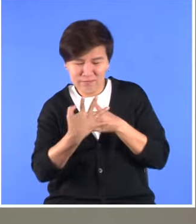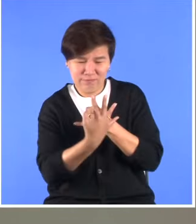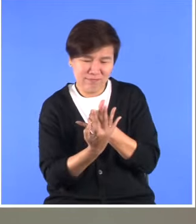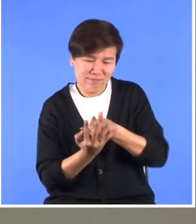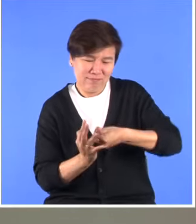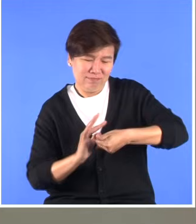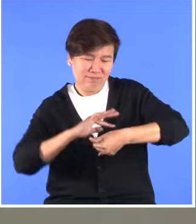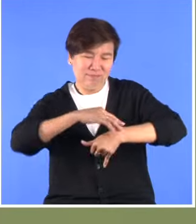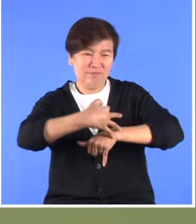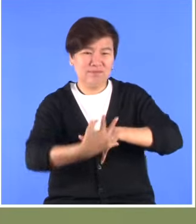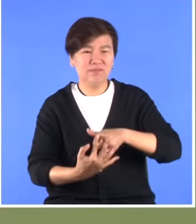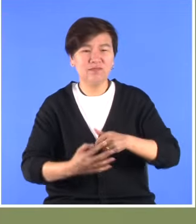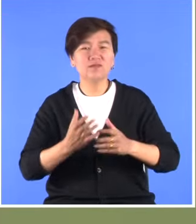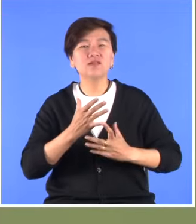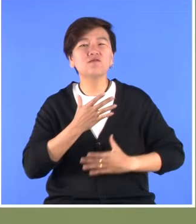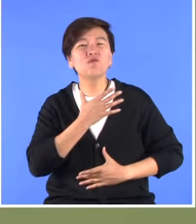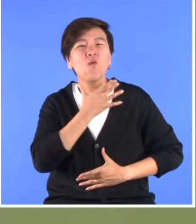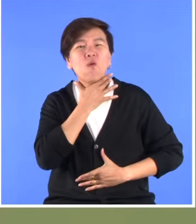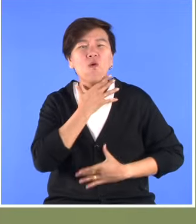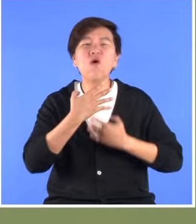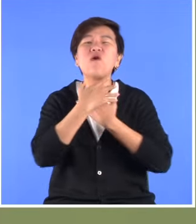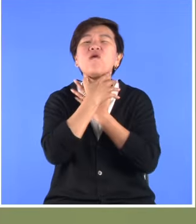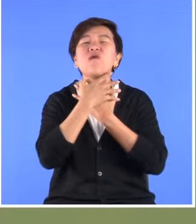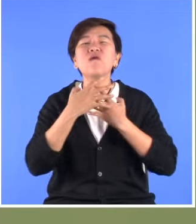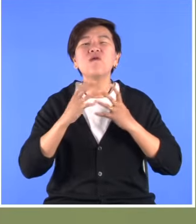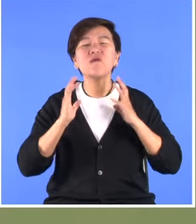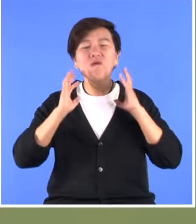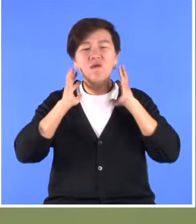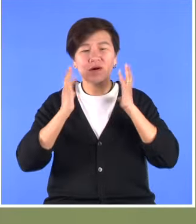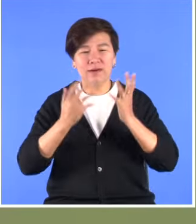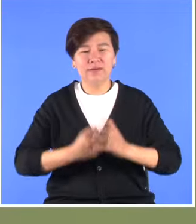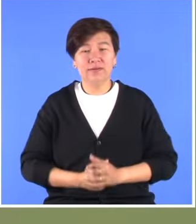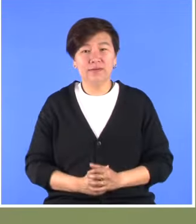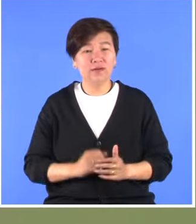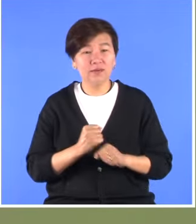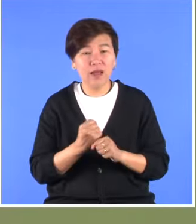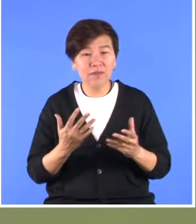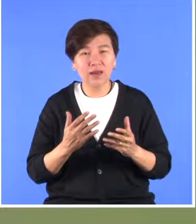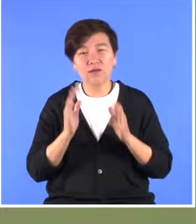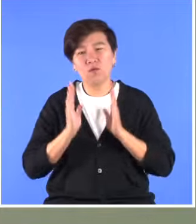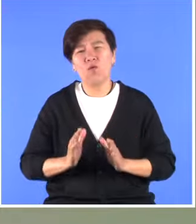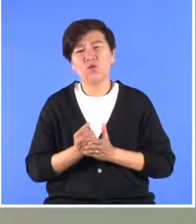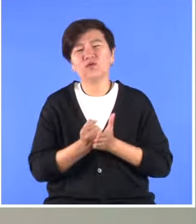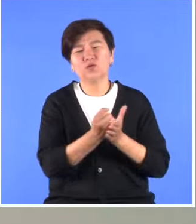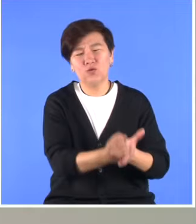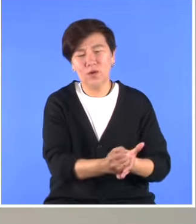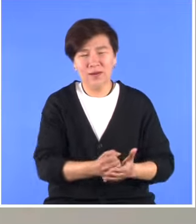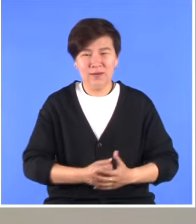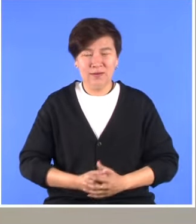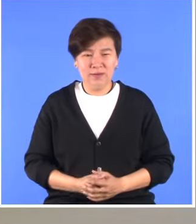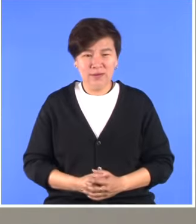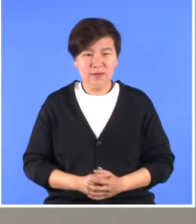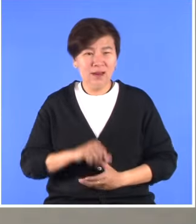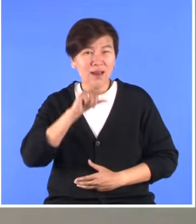งูเนี่ยนะโอ้โหถูกตาข่ายที่เขเป็นเหล้าไก่เนี่ยพันสุดท้ายก็ต้องช่วยฮะอืนี่ช่วยไก่ก็